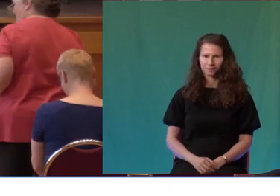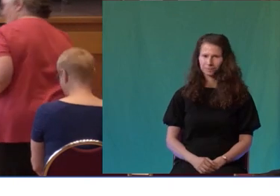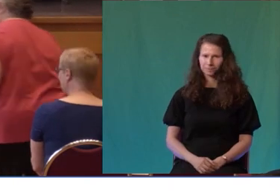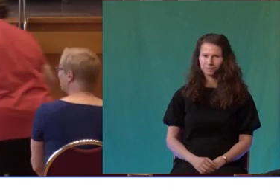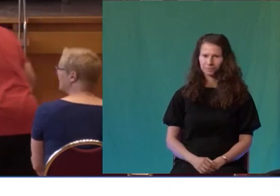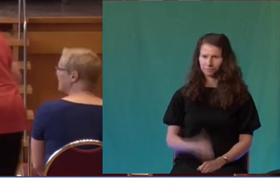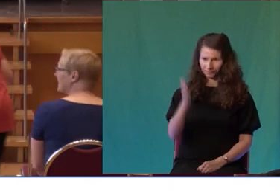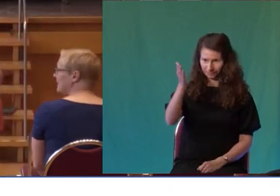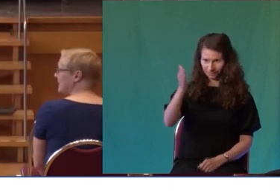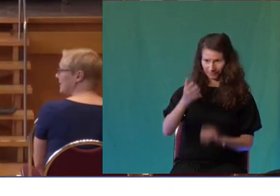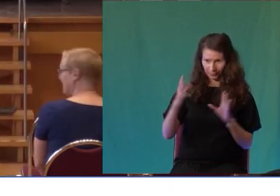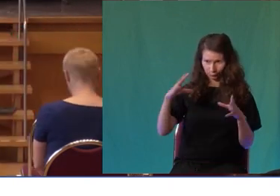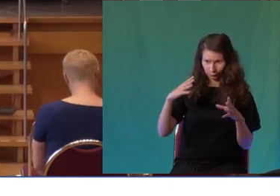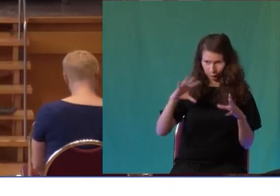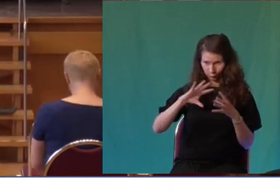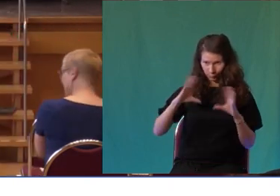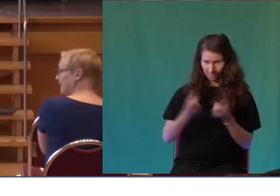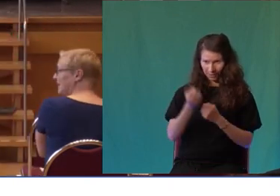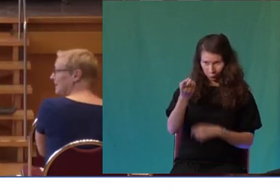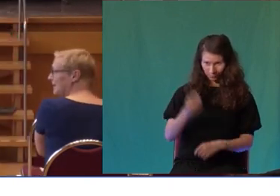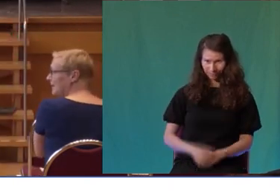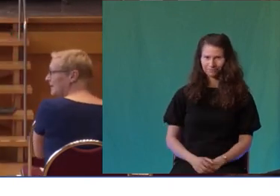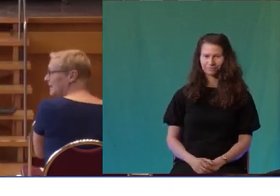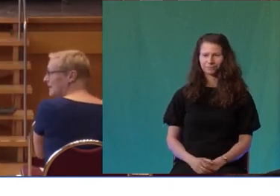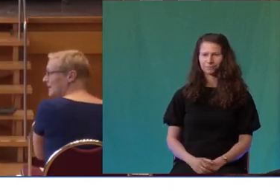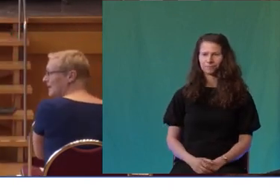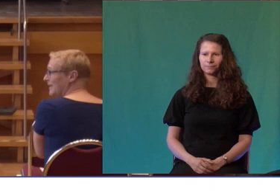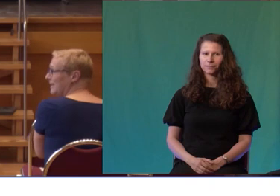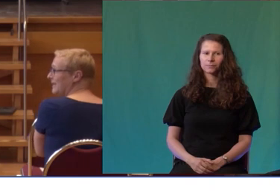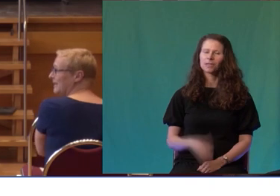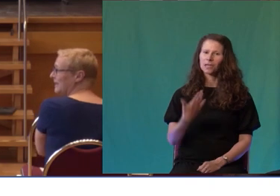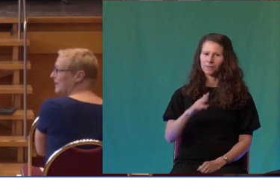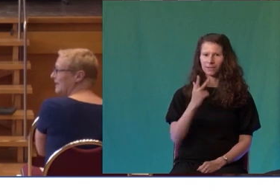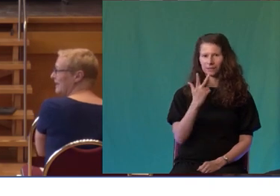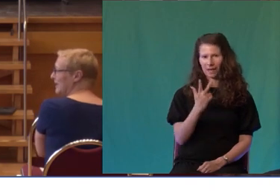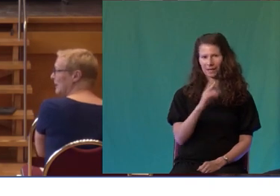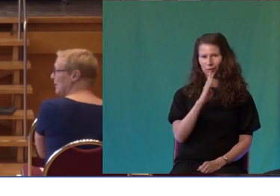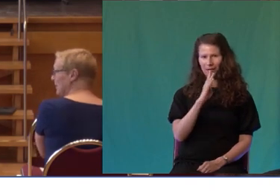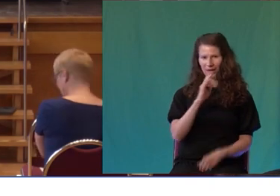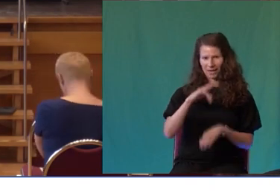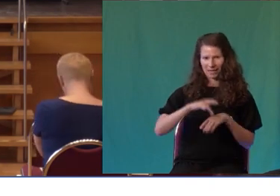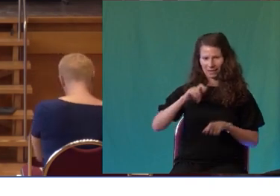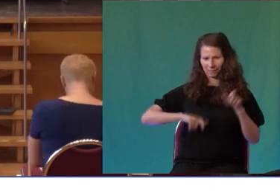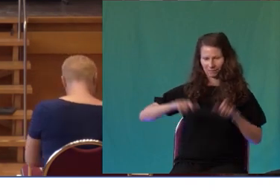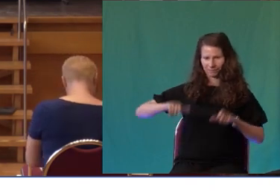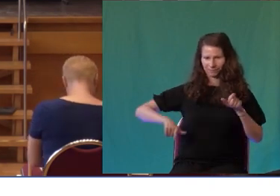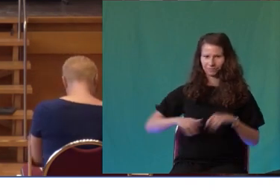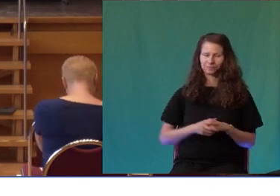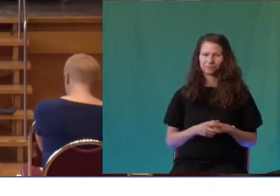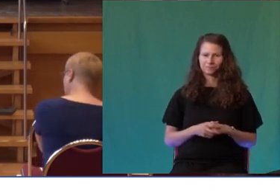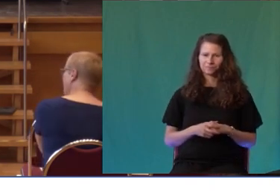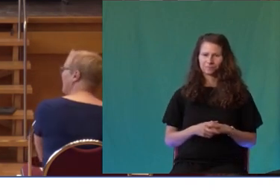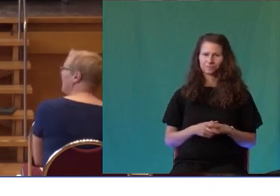an euch weitergeben es gab drei Sprecherinnen es ging um um